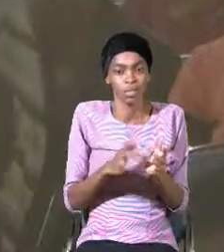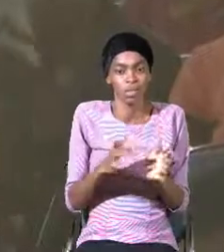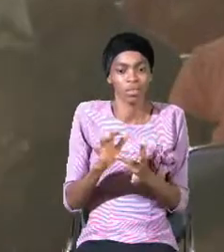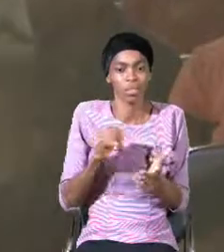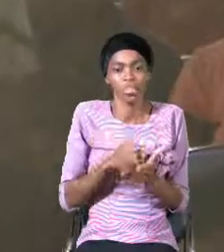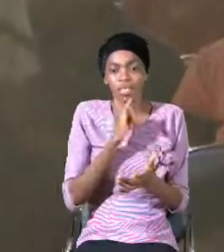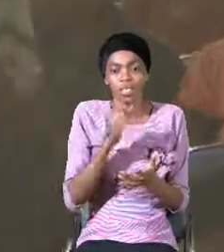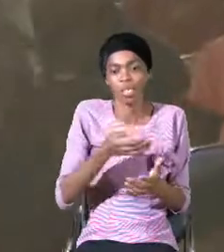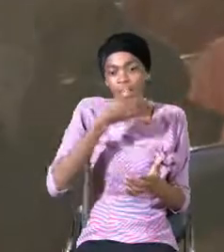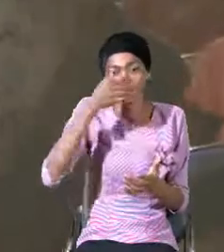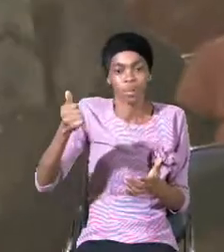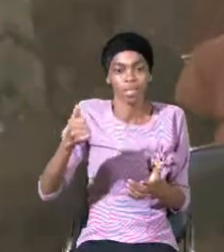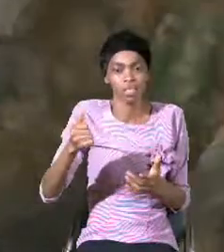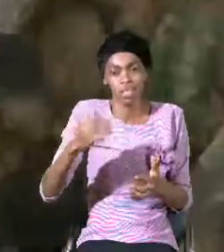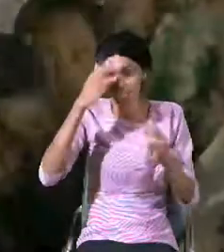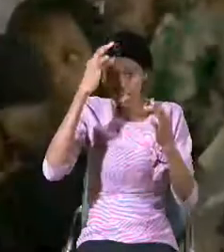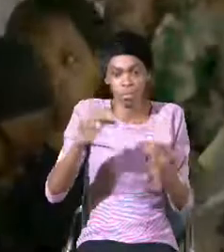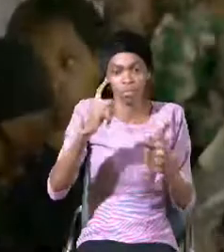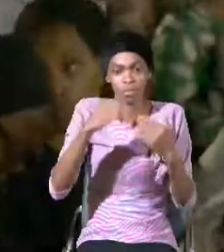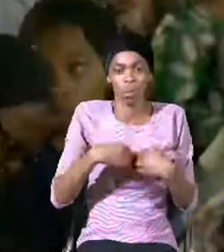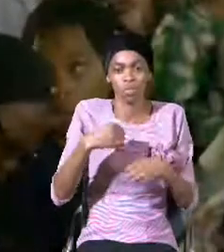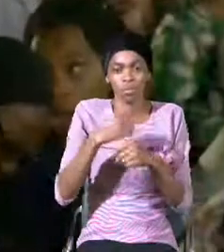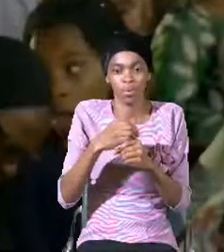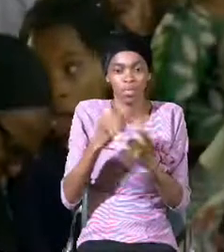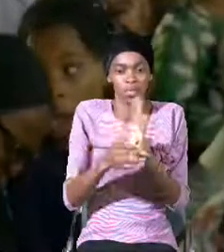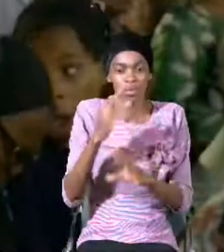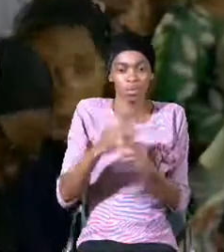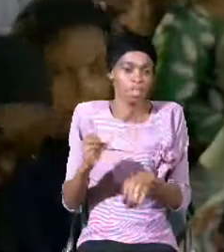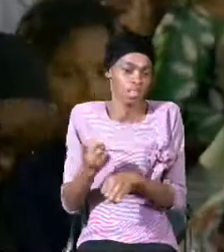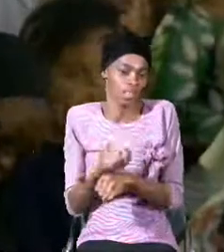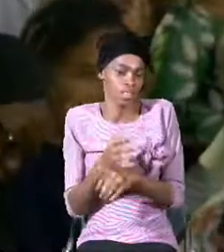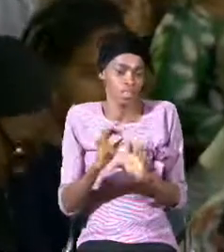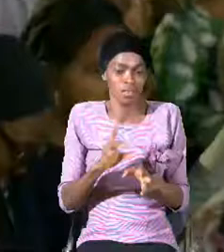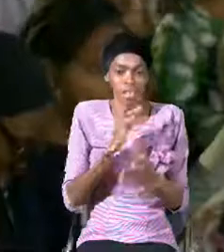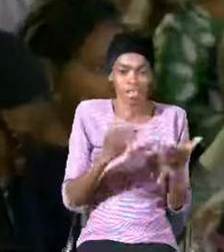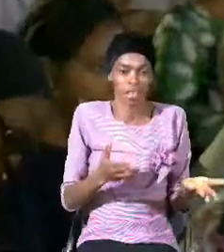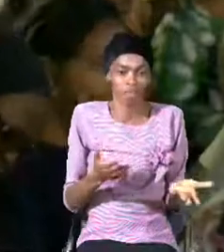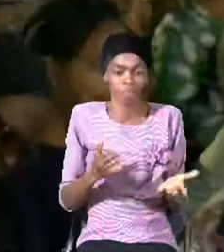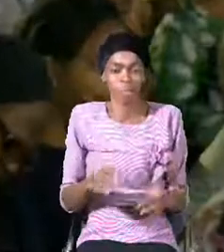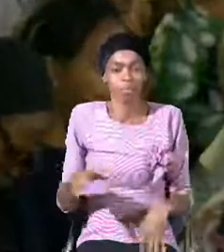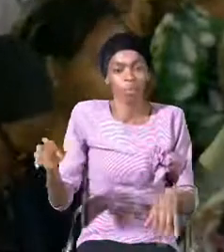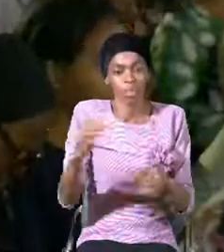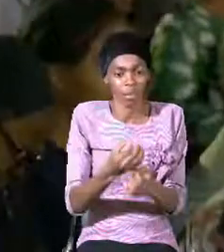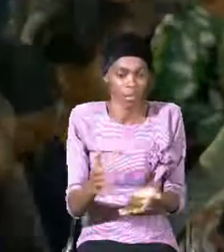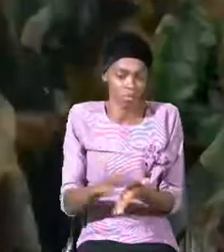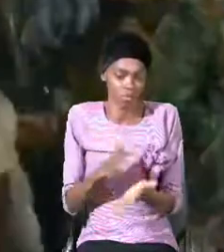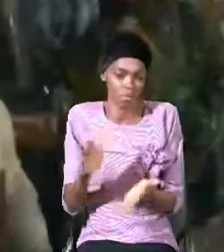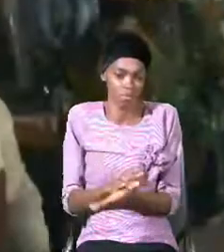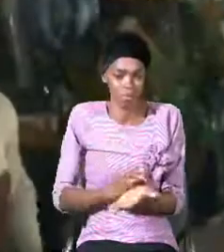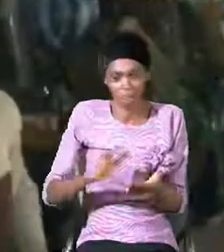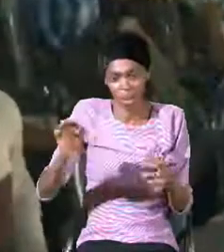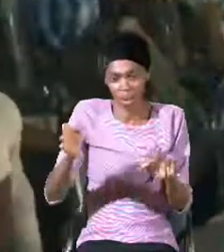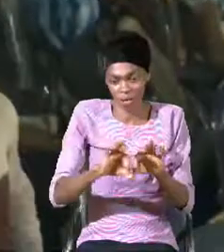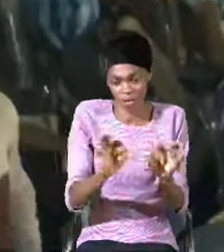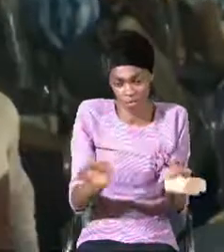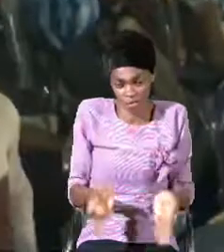La décision de venir à Christ est la meilleure. Les conseillers, occupons-nous de ceux-là qui ont donné leur vie au Seigneur. Et ceux qui